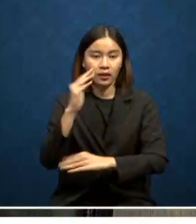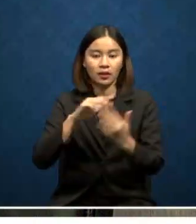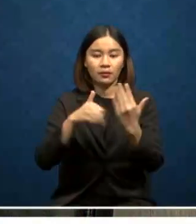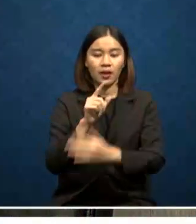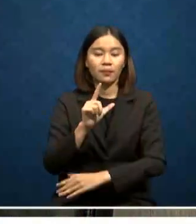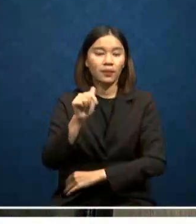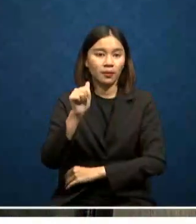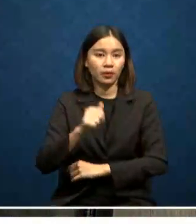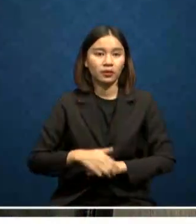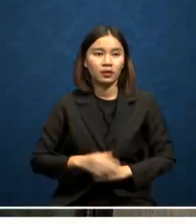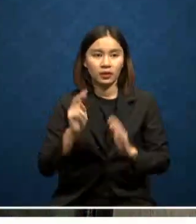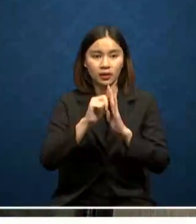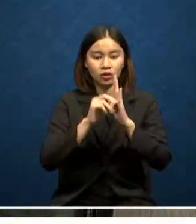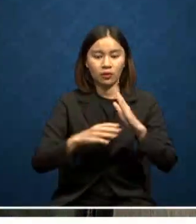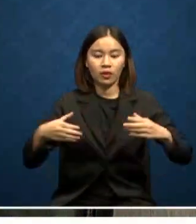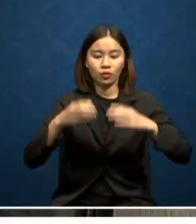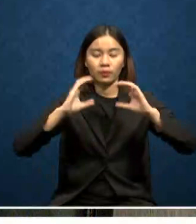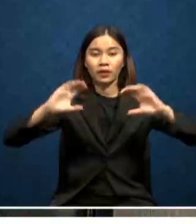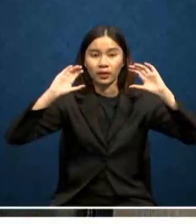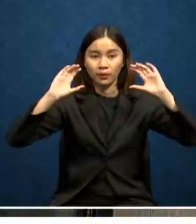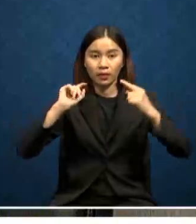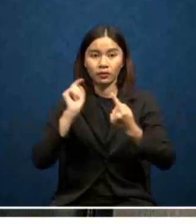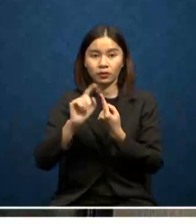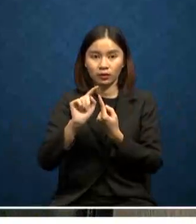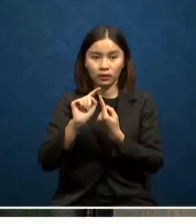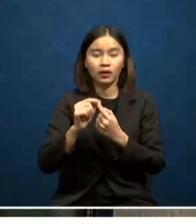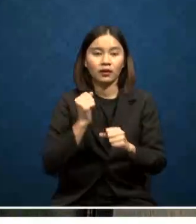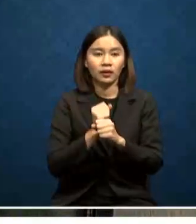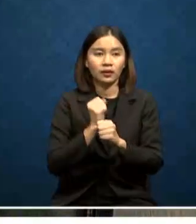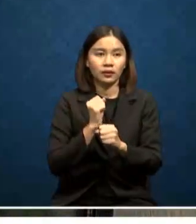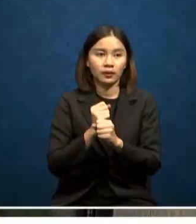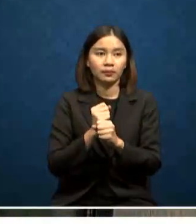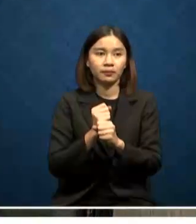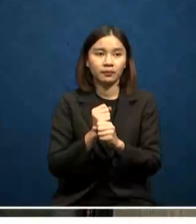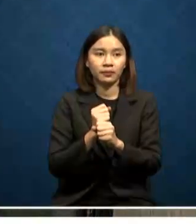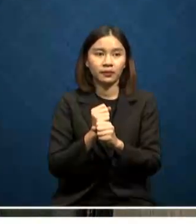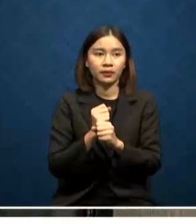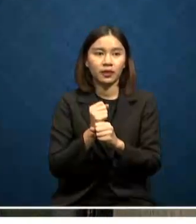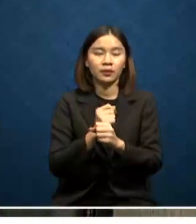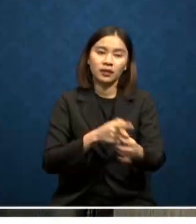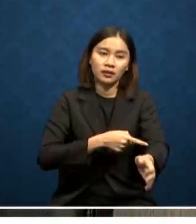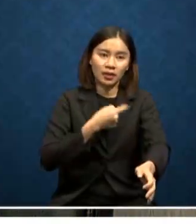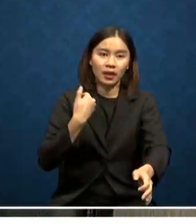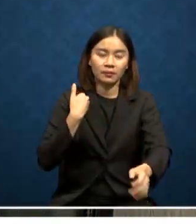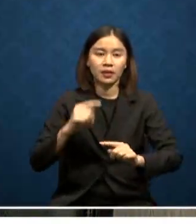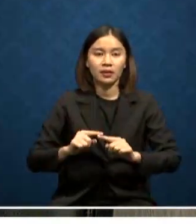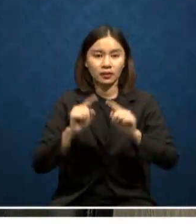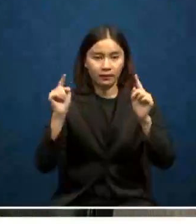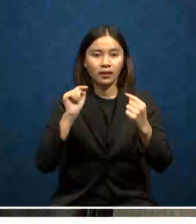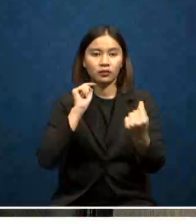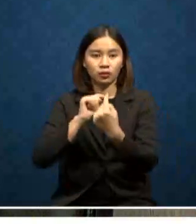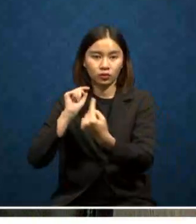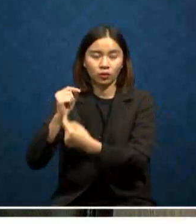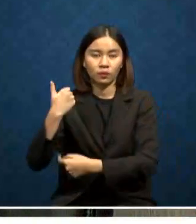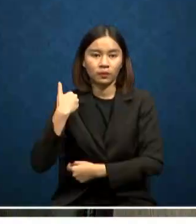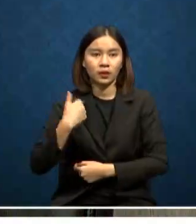บทแล้วก็นโยบายของรัฐบาลในการที่ได้ดำเนินการมาอาจจะล่าช้าไปนิดแต่ก็มีความผสม